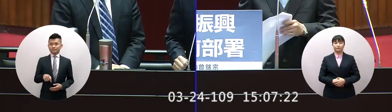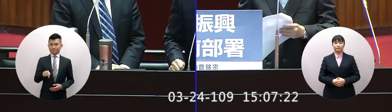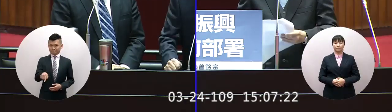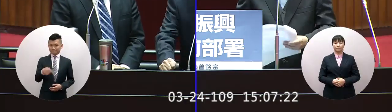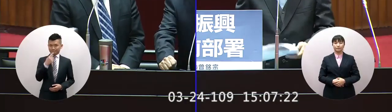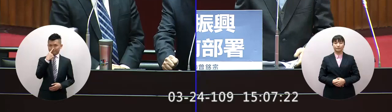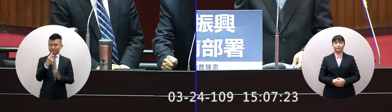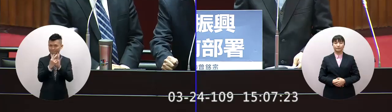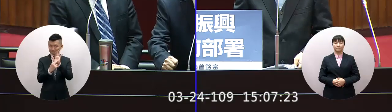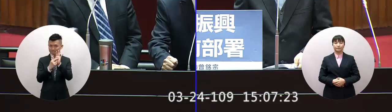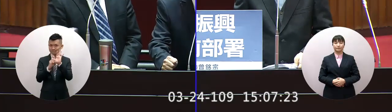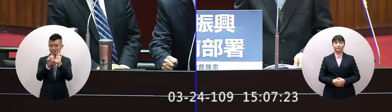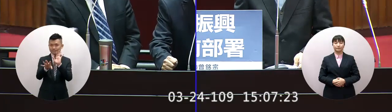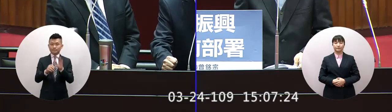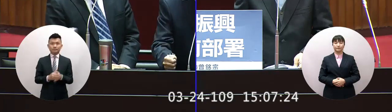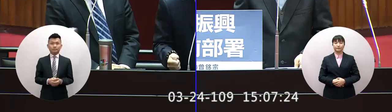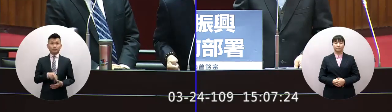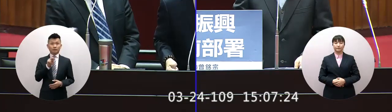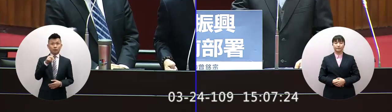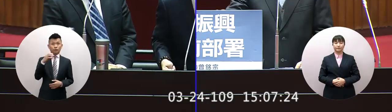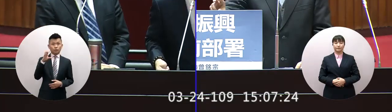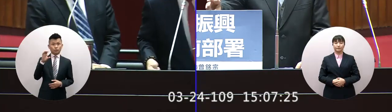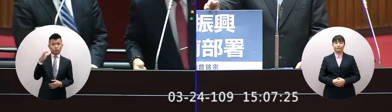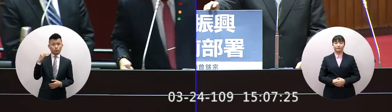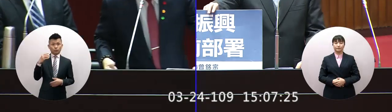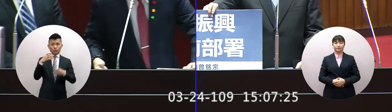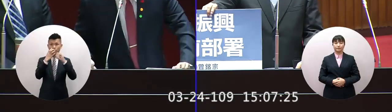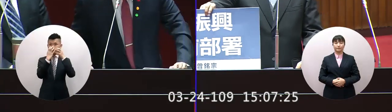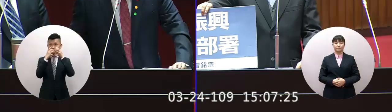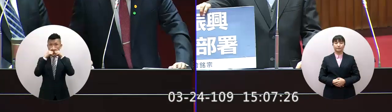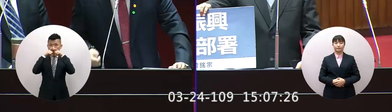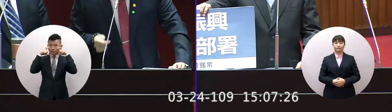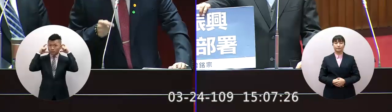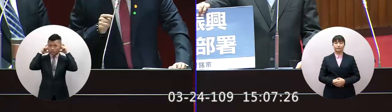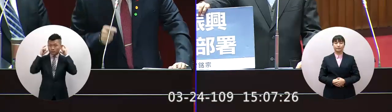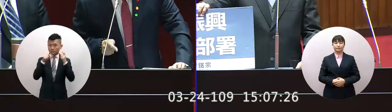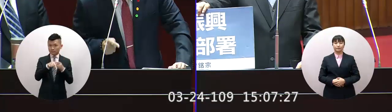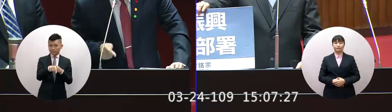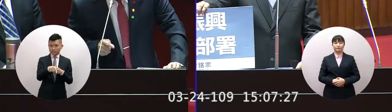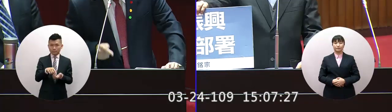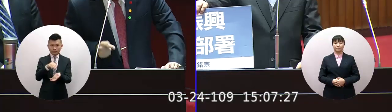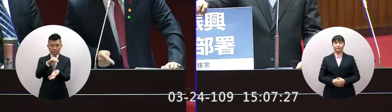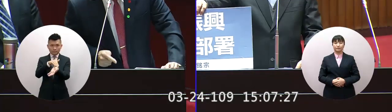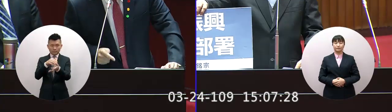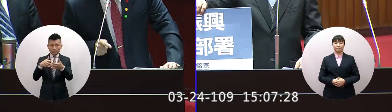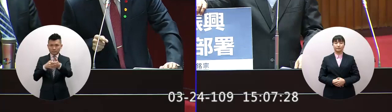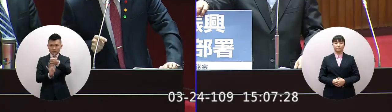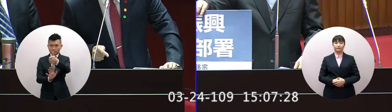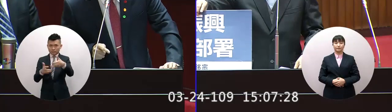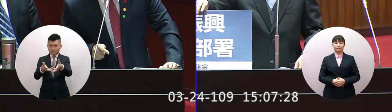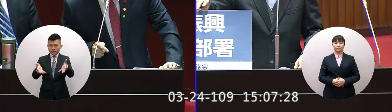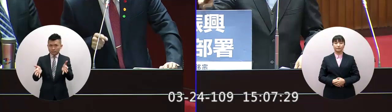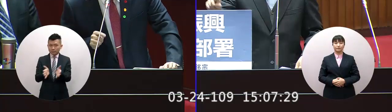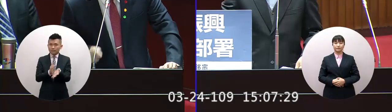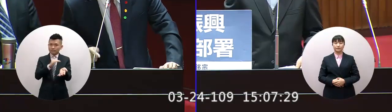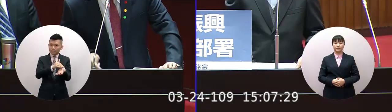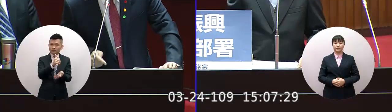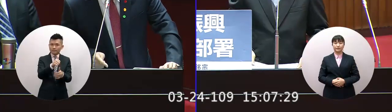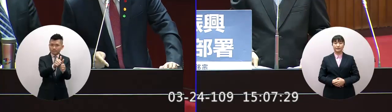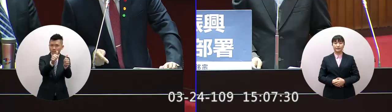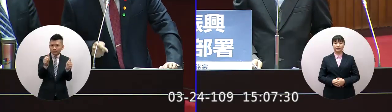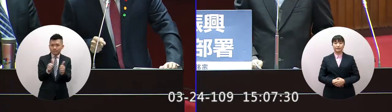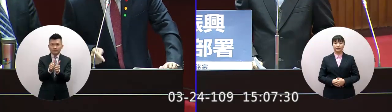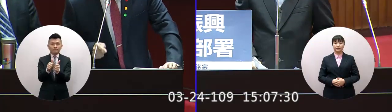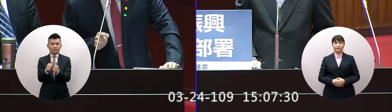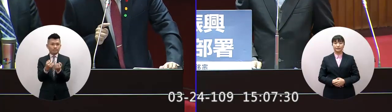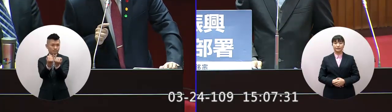委员报告，即马即个 N95 即会使讲，确实是咱医疗团队内底医生才上